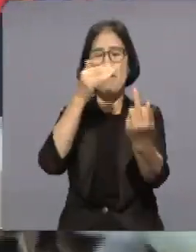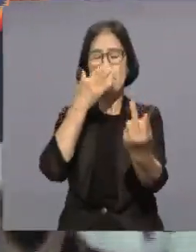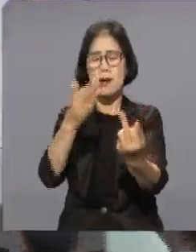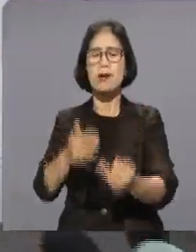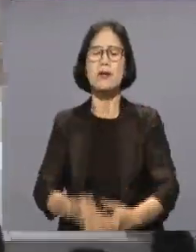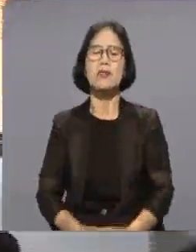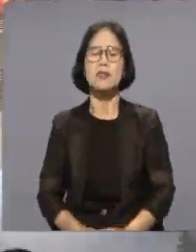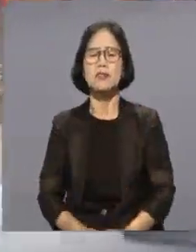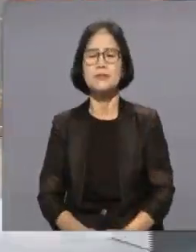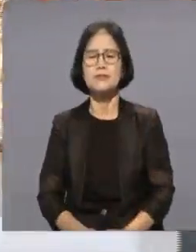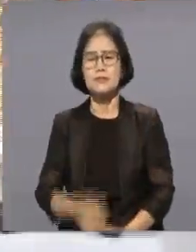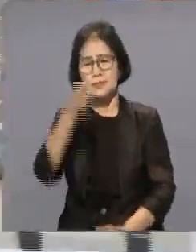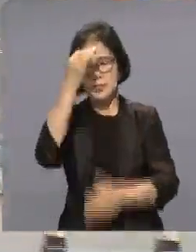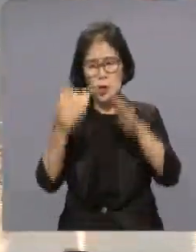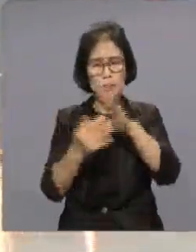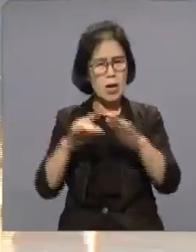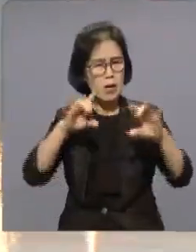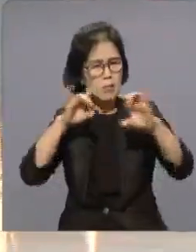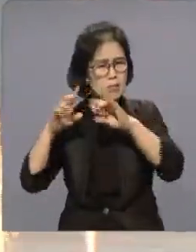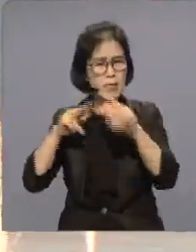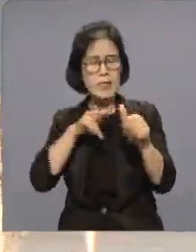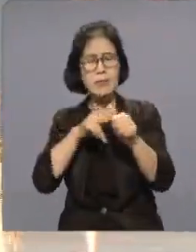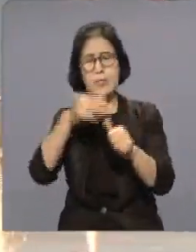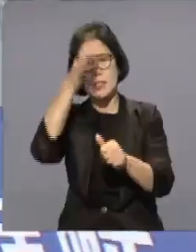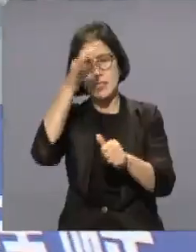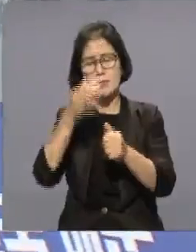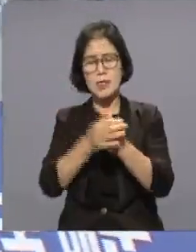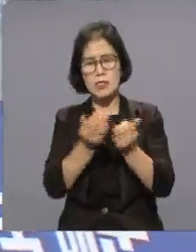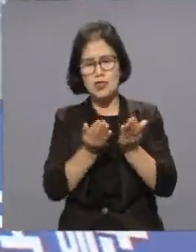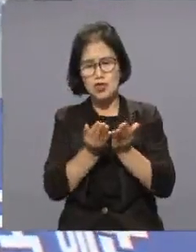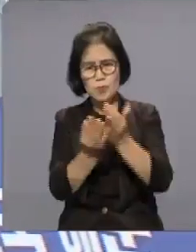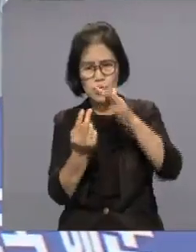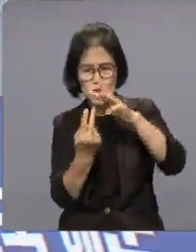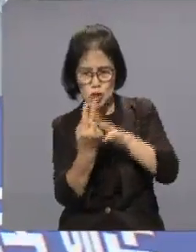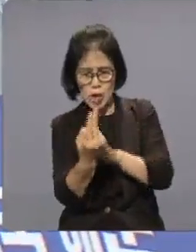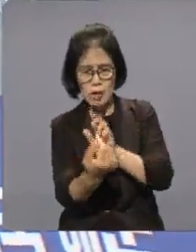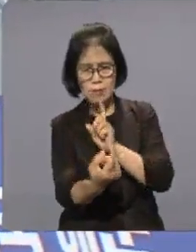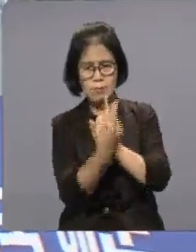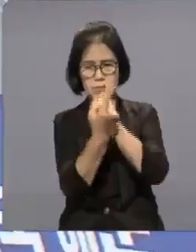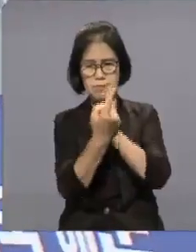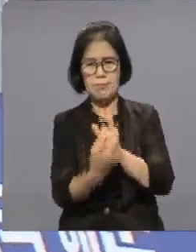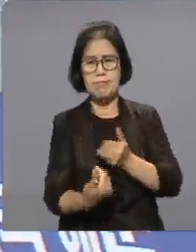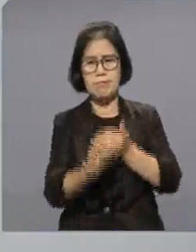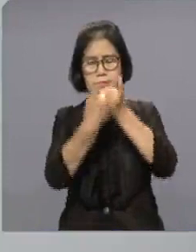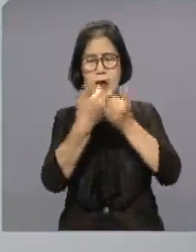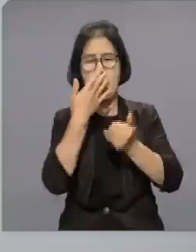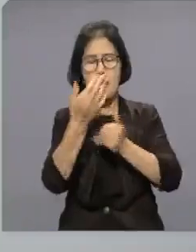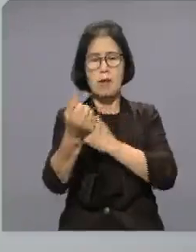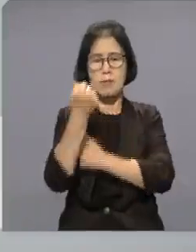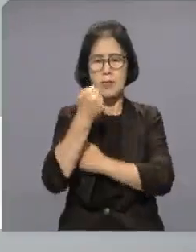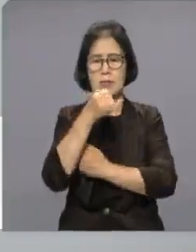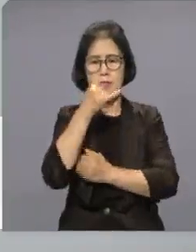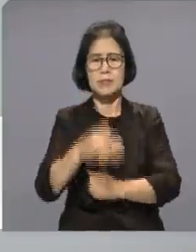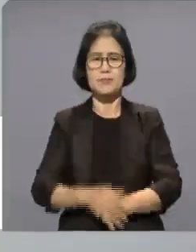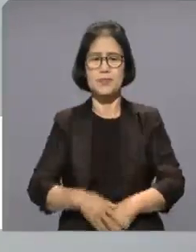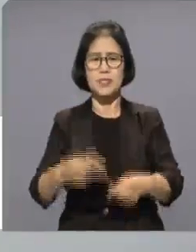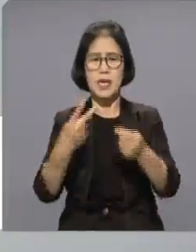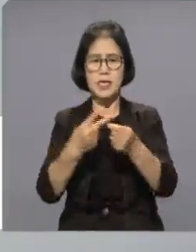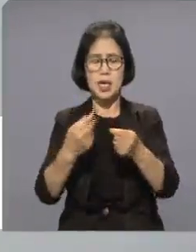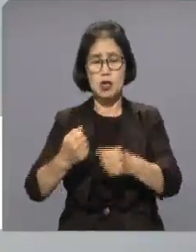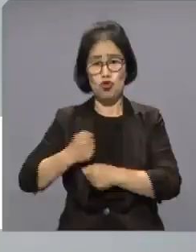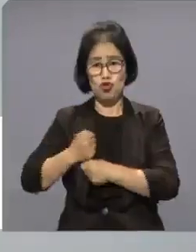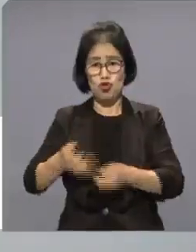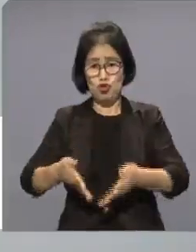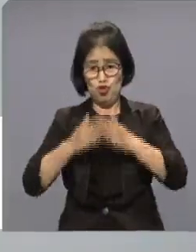있습니다. 첨단 음파 탐지 기능으로 대잠수함 작전 능력까지 갖췄습니다. 제2의 창군